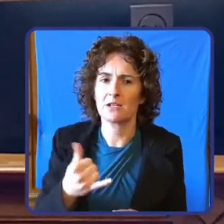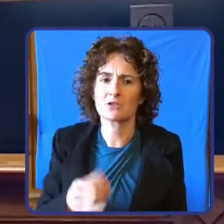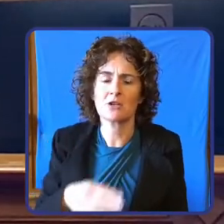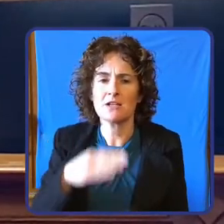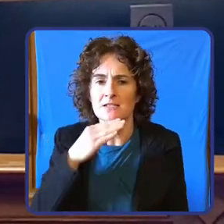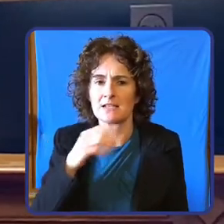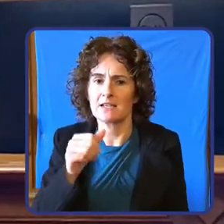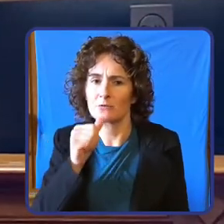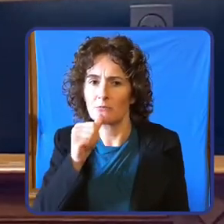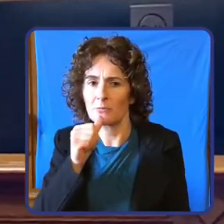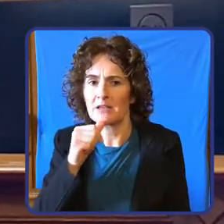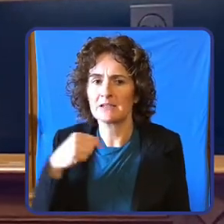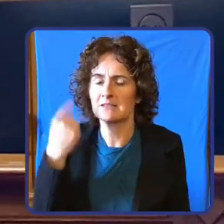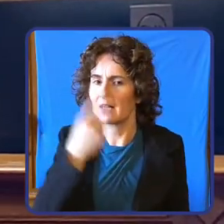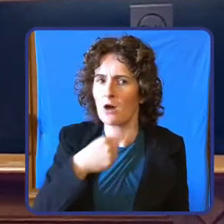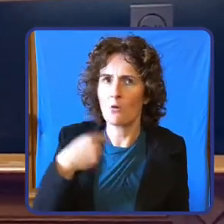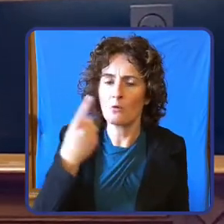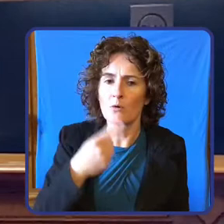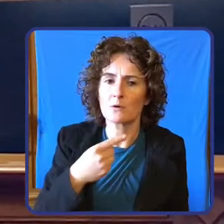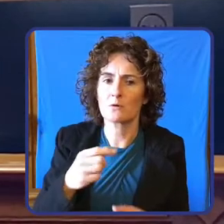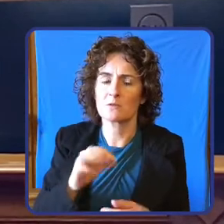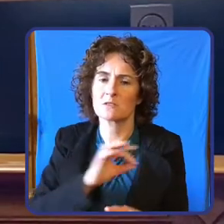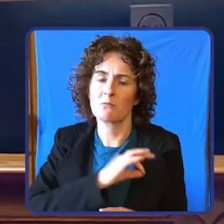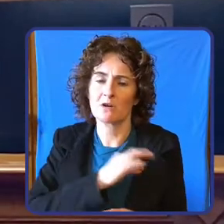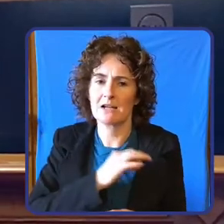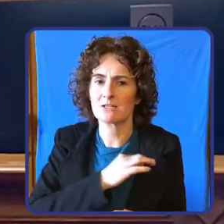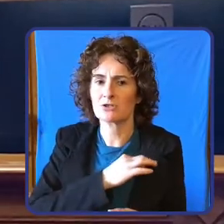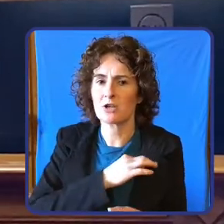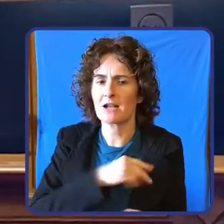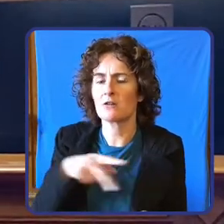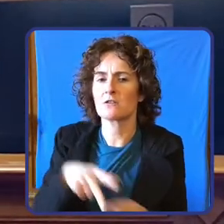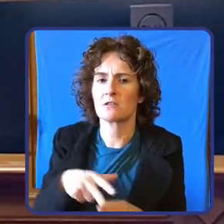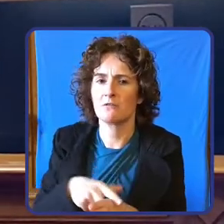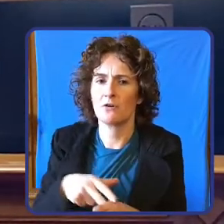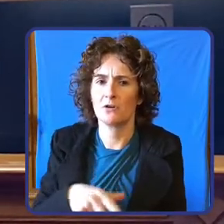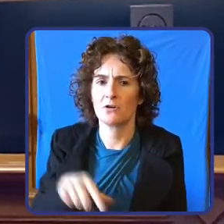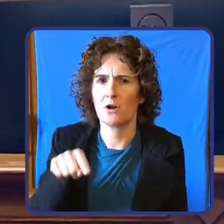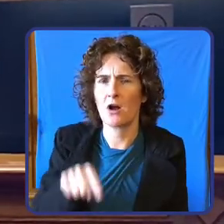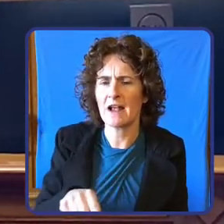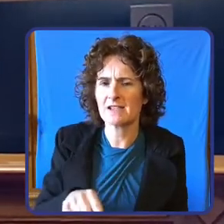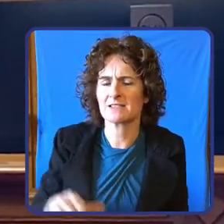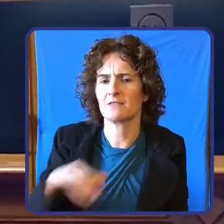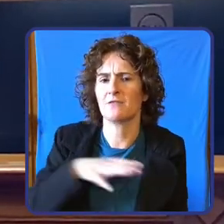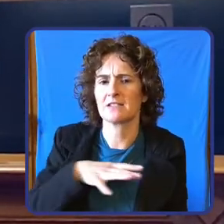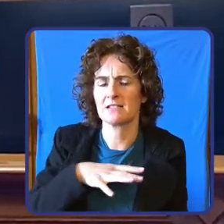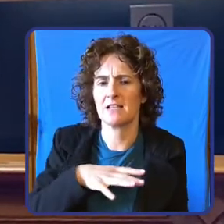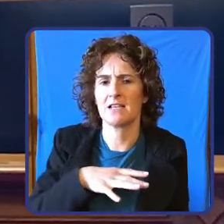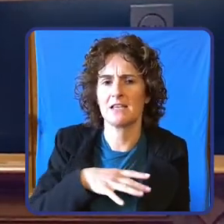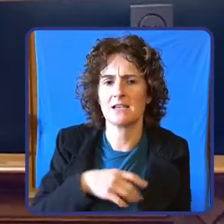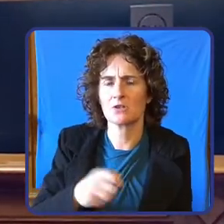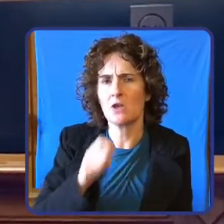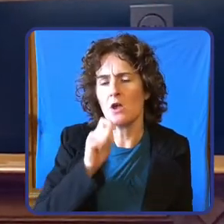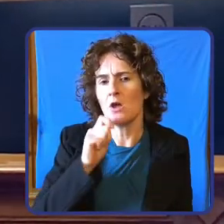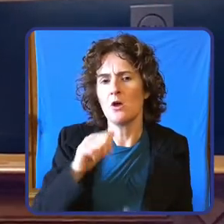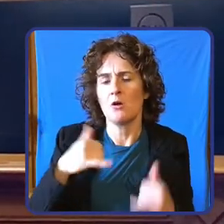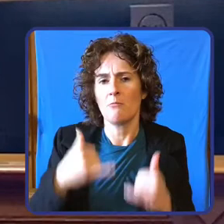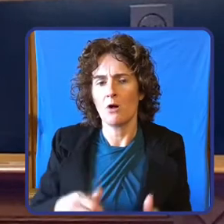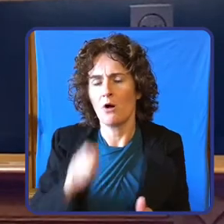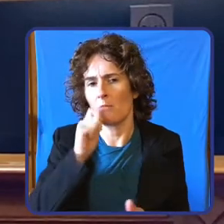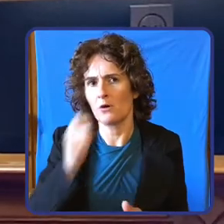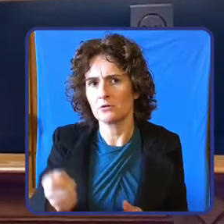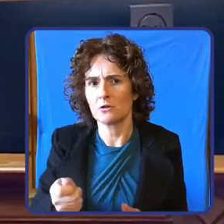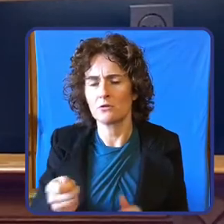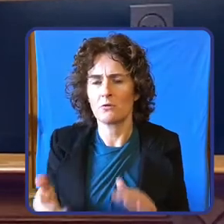Szijjártó Péter orosz barátsága, Putyin barátsága zavarja, ez egy óriási kockázat. Tehát ma a magyarokat sajnos